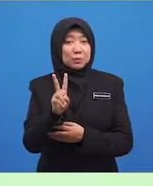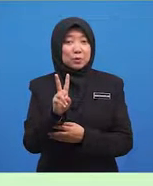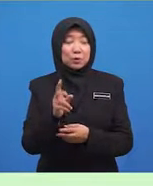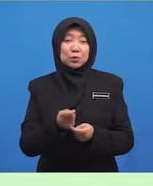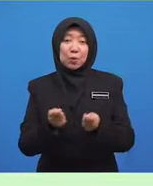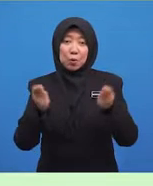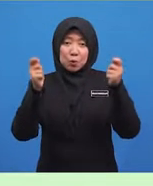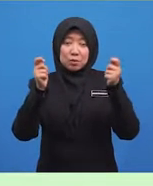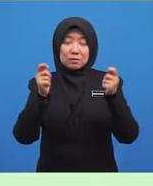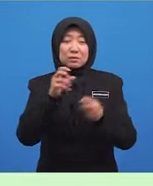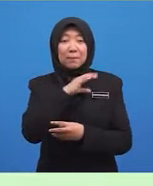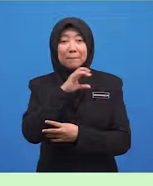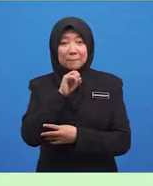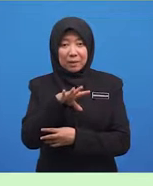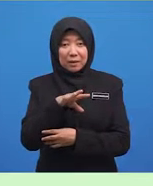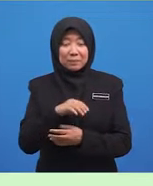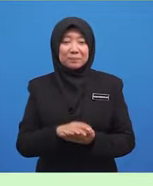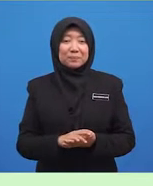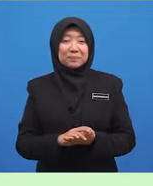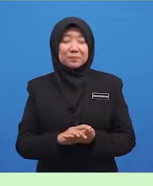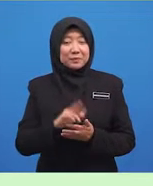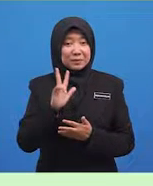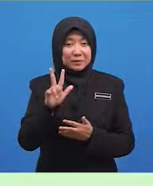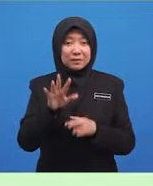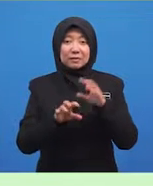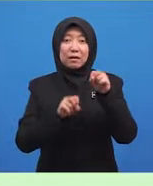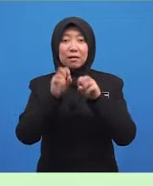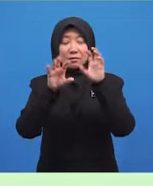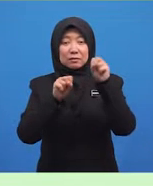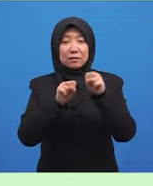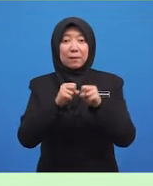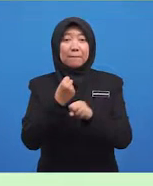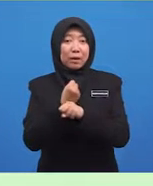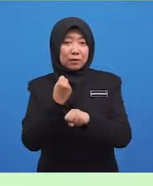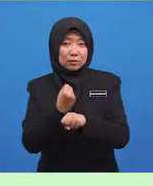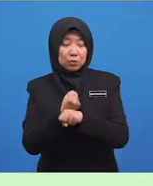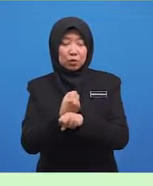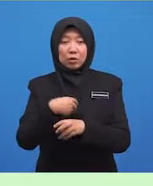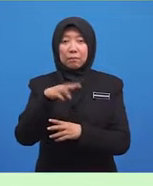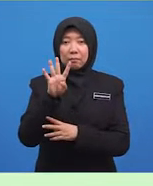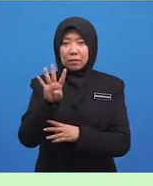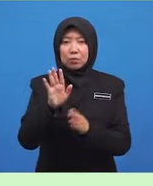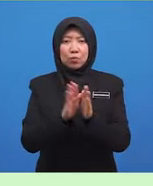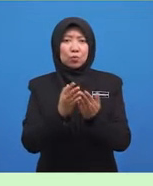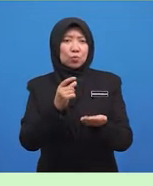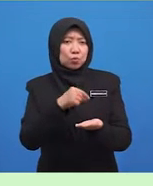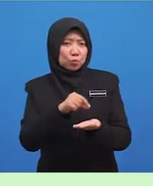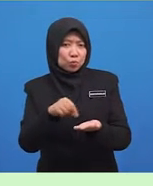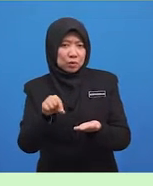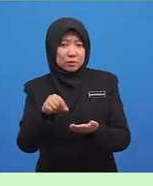Kedua, tong sampah. Ketiga, tangga batu. Keempat, buku